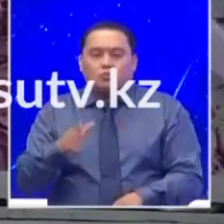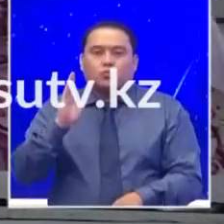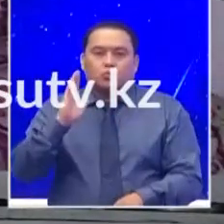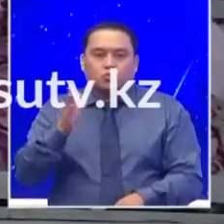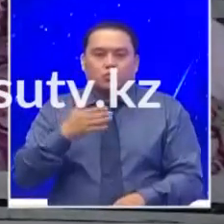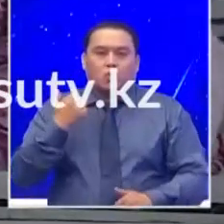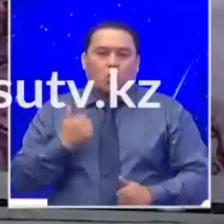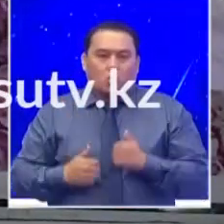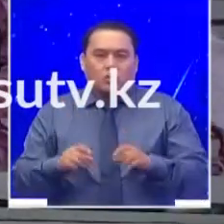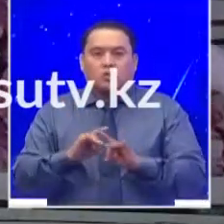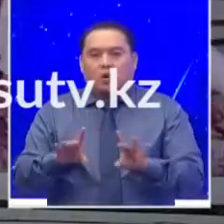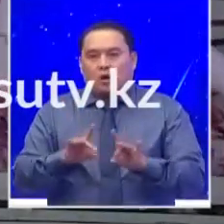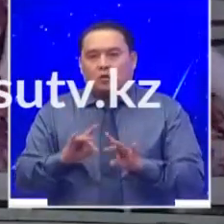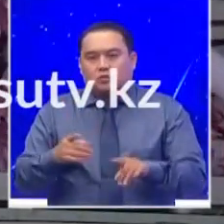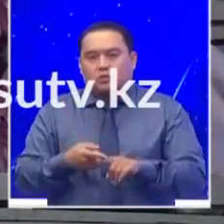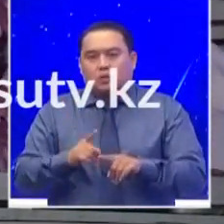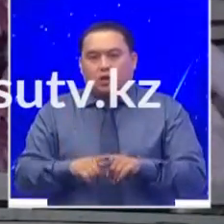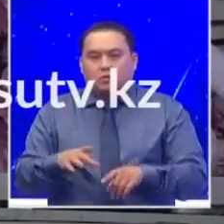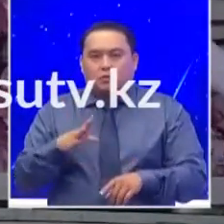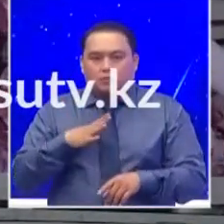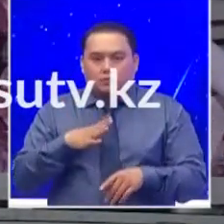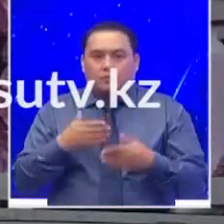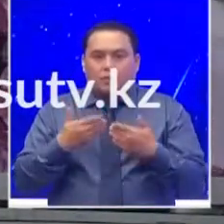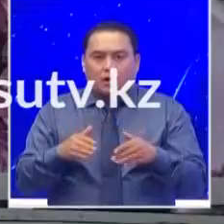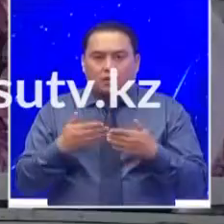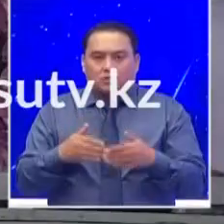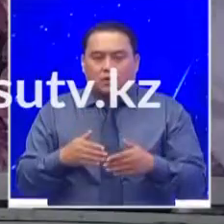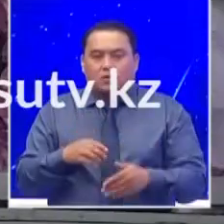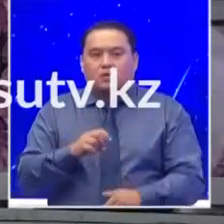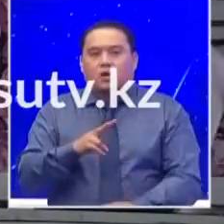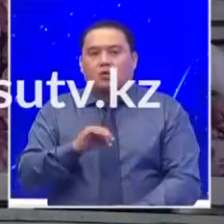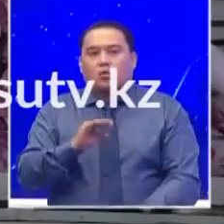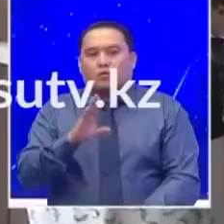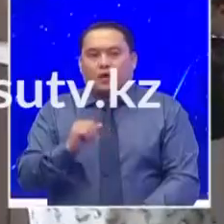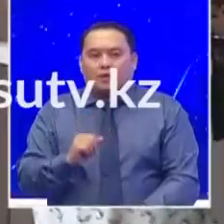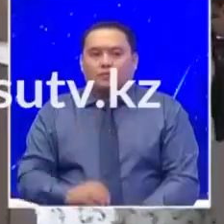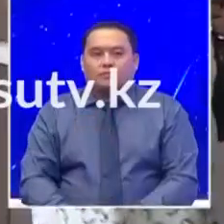И мы с гордостью говорили, что это наши выпускники школы имени Барлыбека Сыртанова.